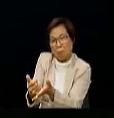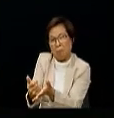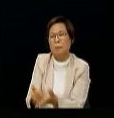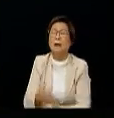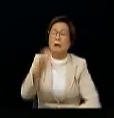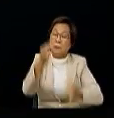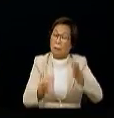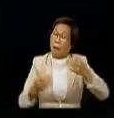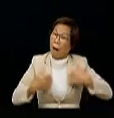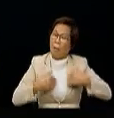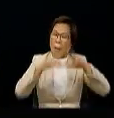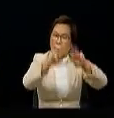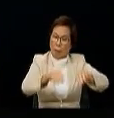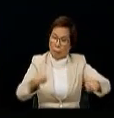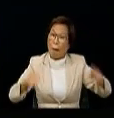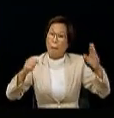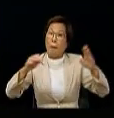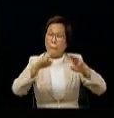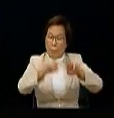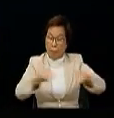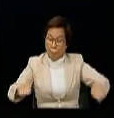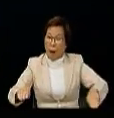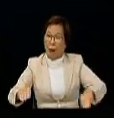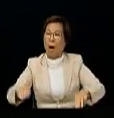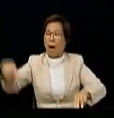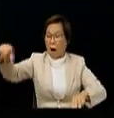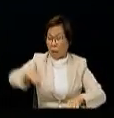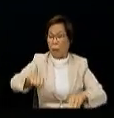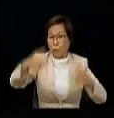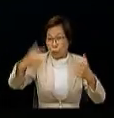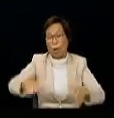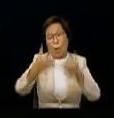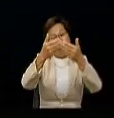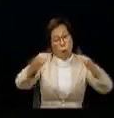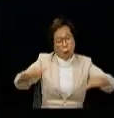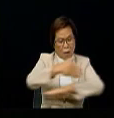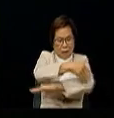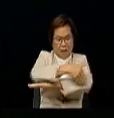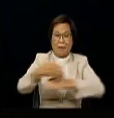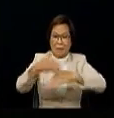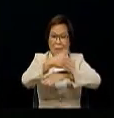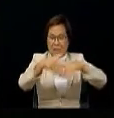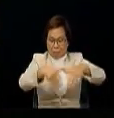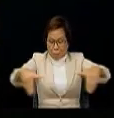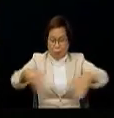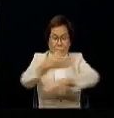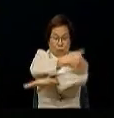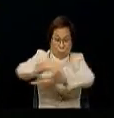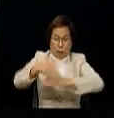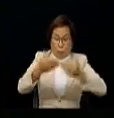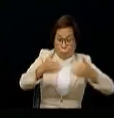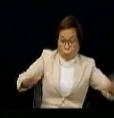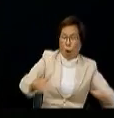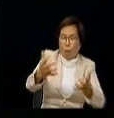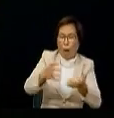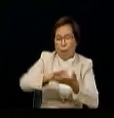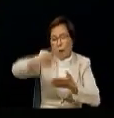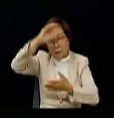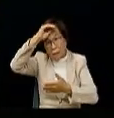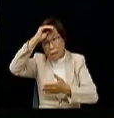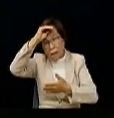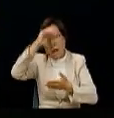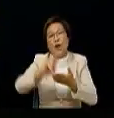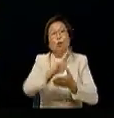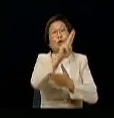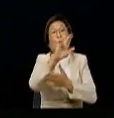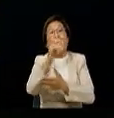sekiranya agar pelajar-pelajar Mega yang nantinya ketika dah dibuka sampah dan metana belajar misalnya di University selamat